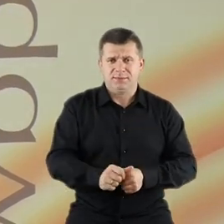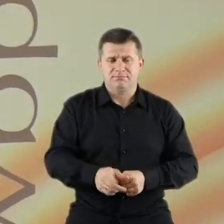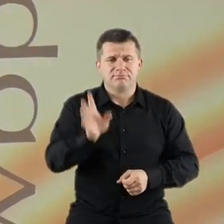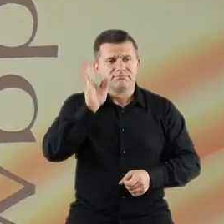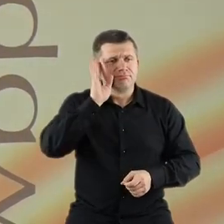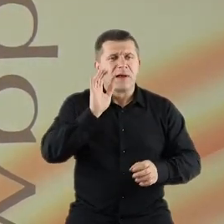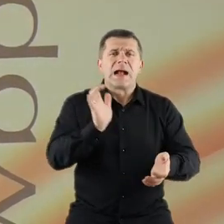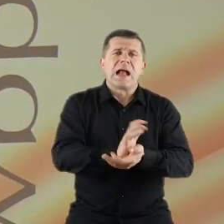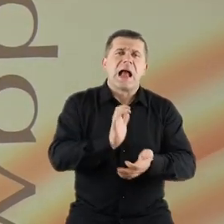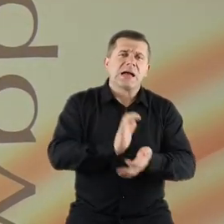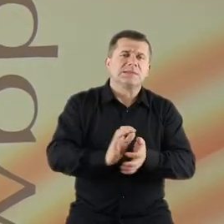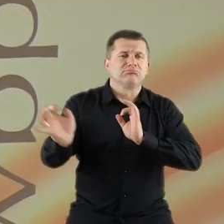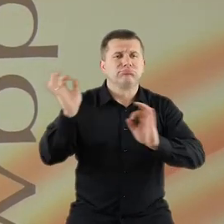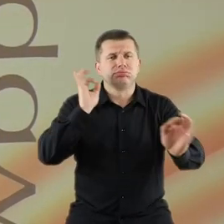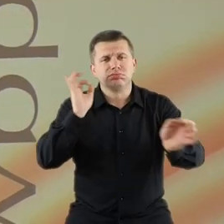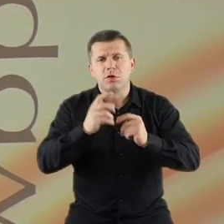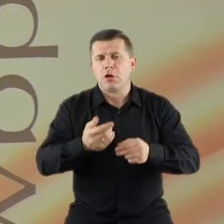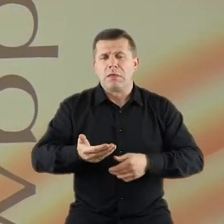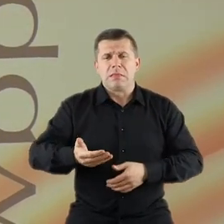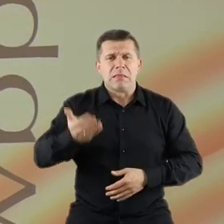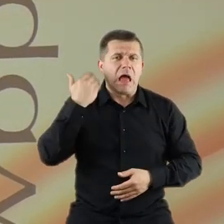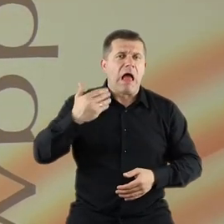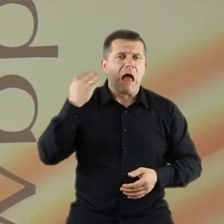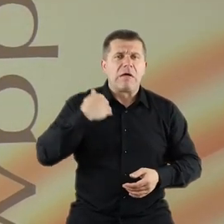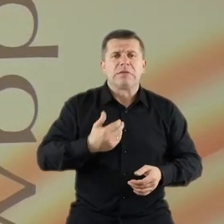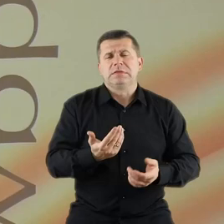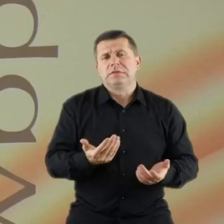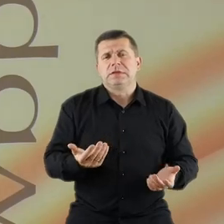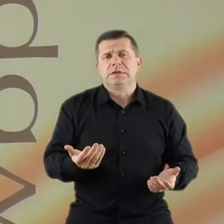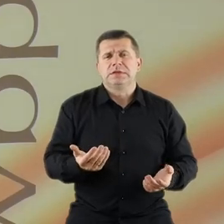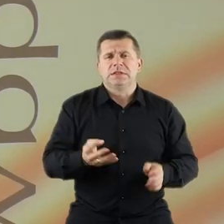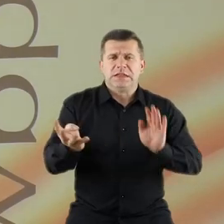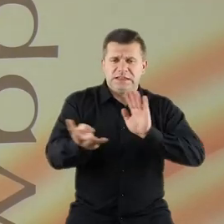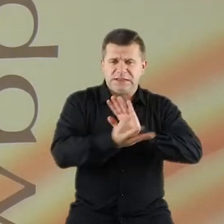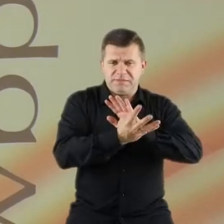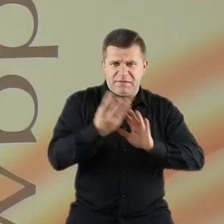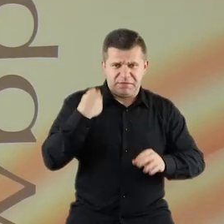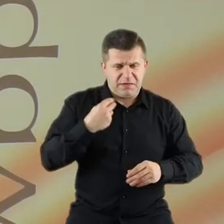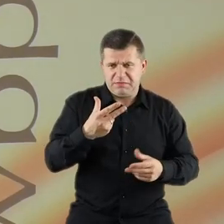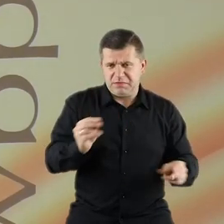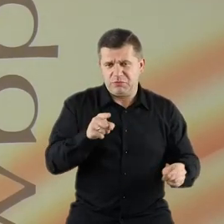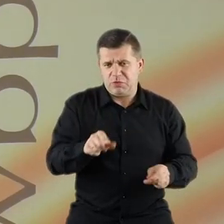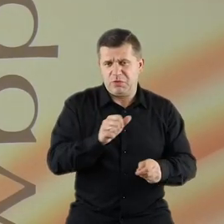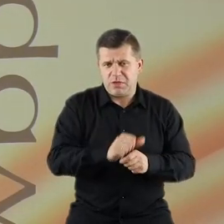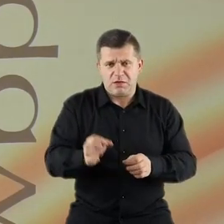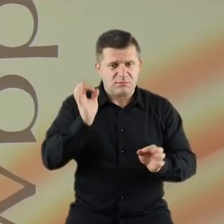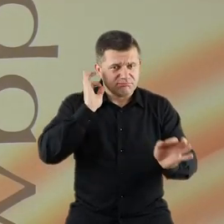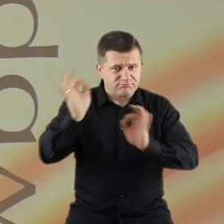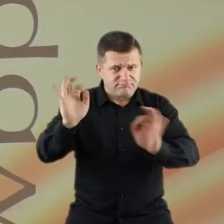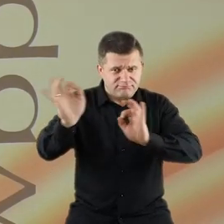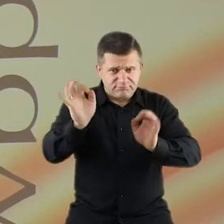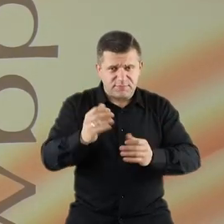doniesienia gazetowe z ubiegłego albo jeszcze z 19 wieku to są